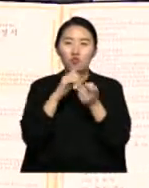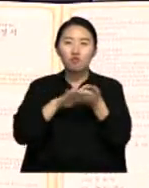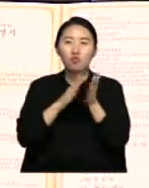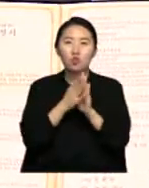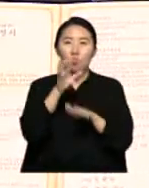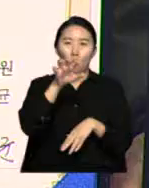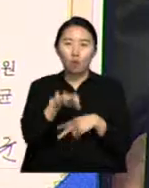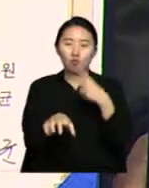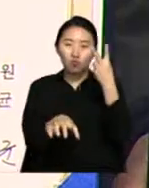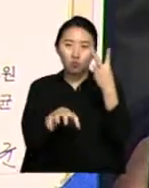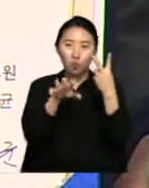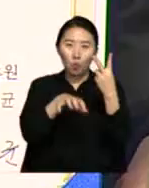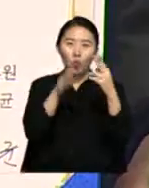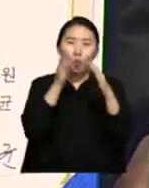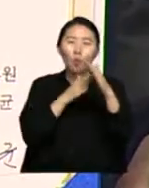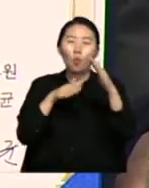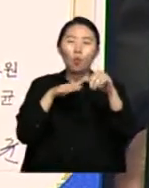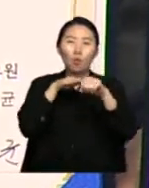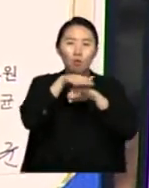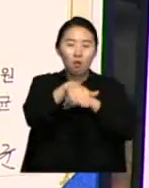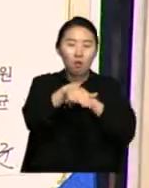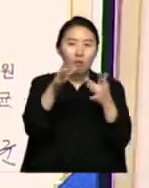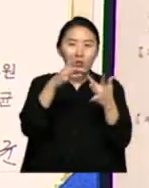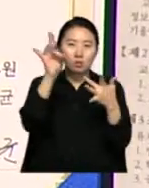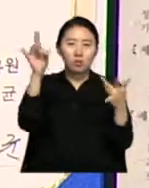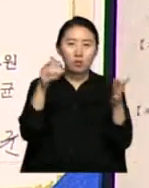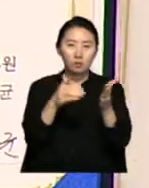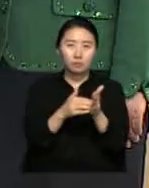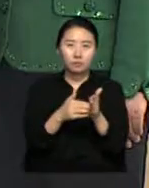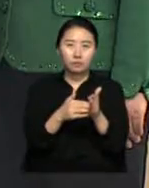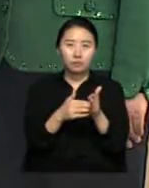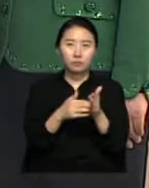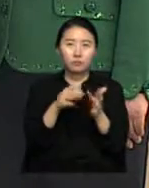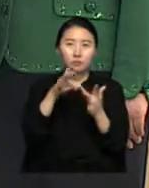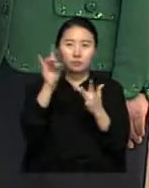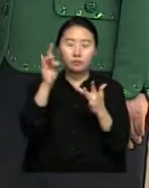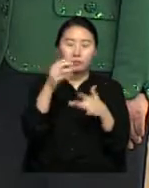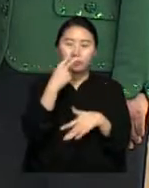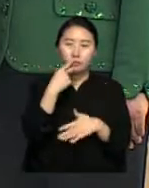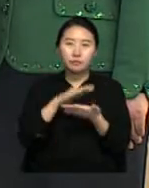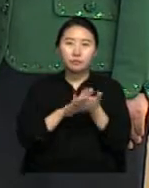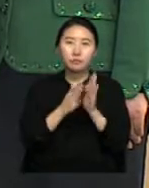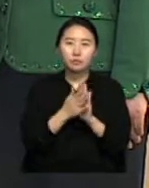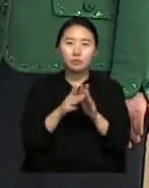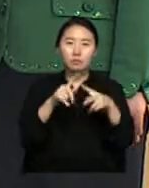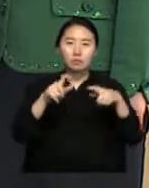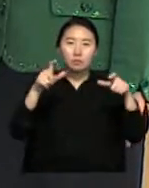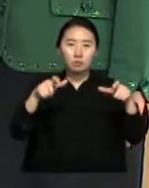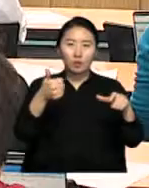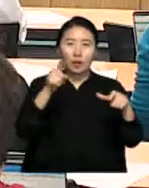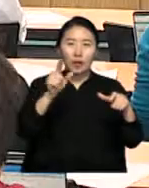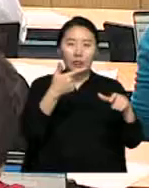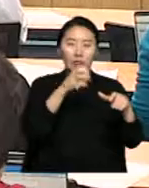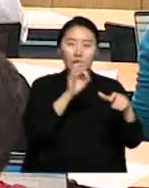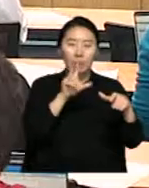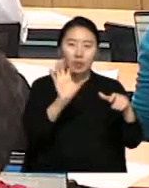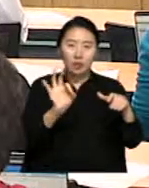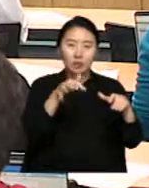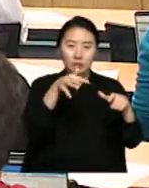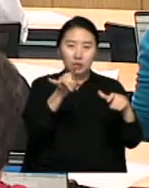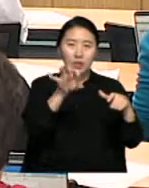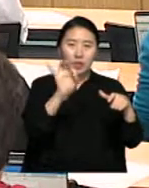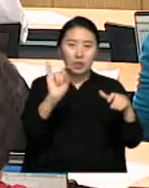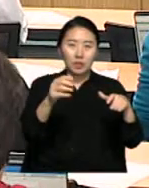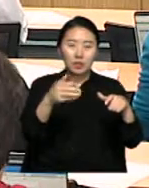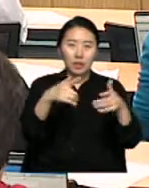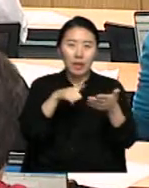가운데 두 곳을 공영형 유치원으로 선정했습니다. 선정된 유치원은 서대문구 한양제일유치원과